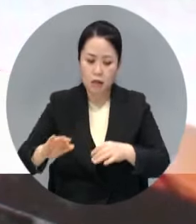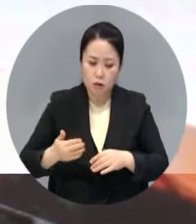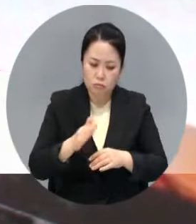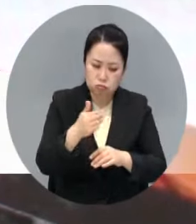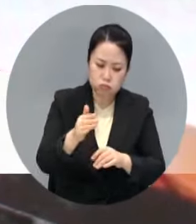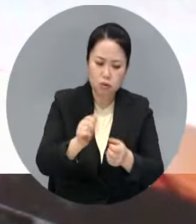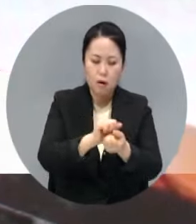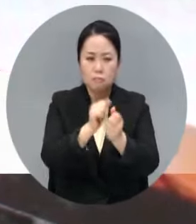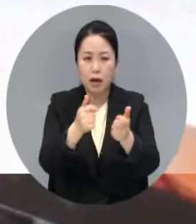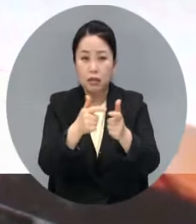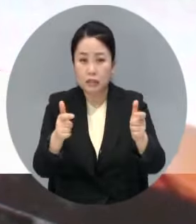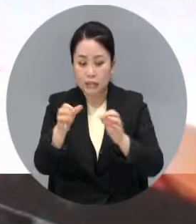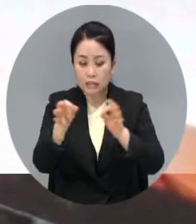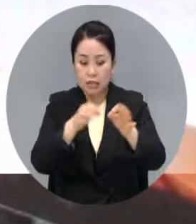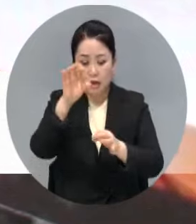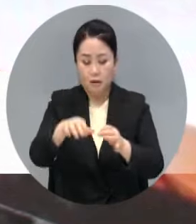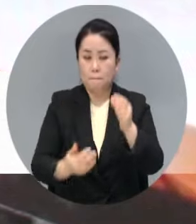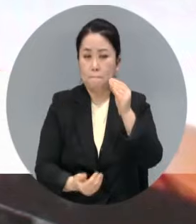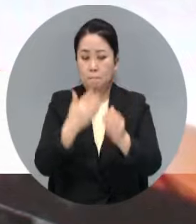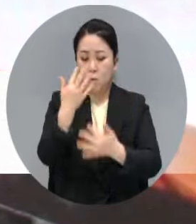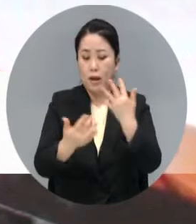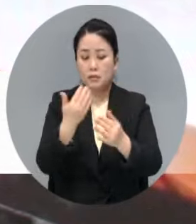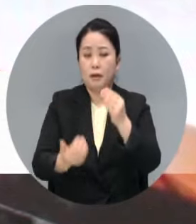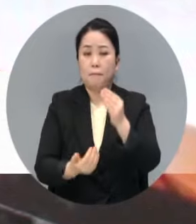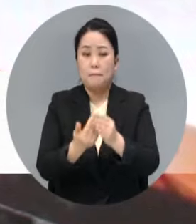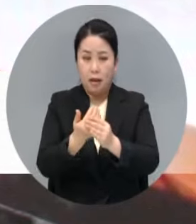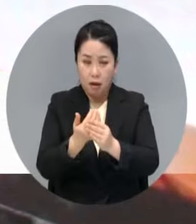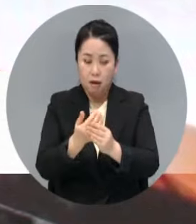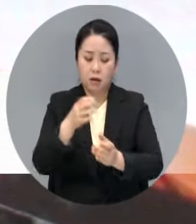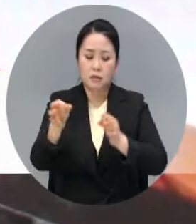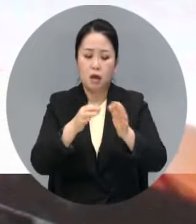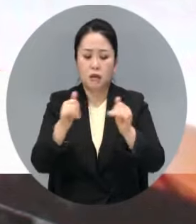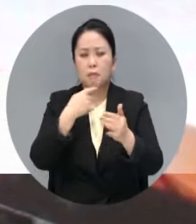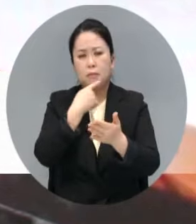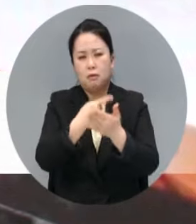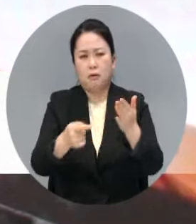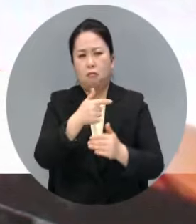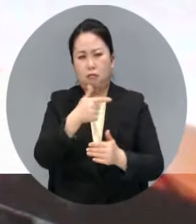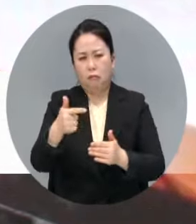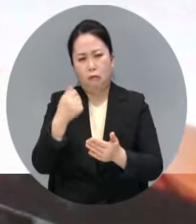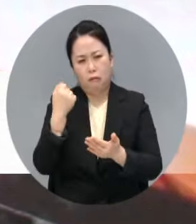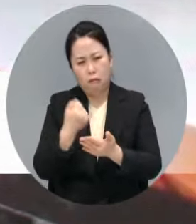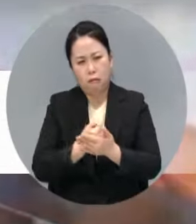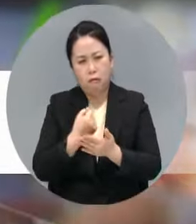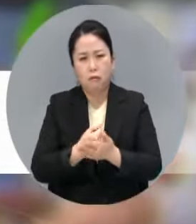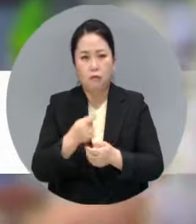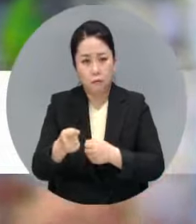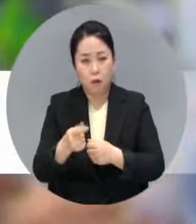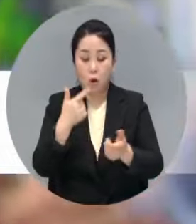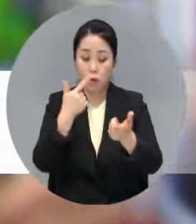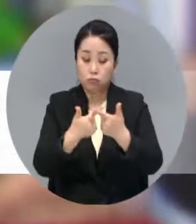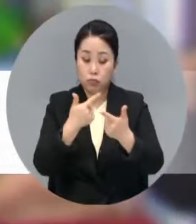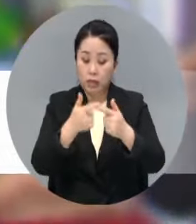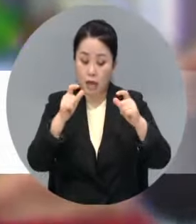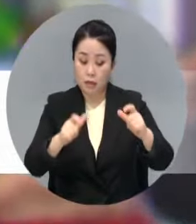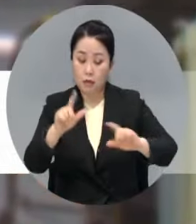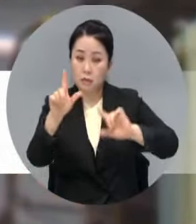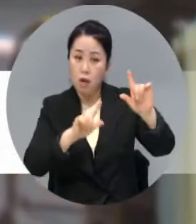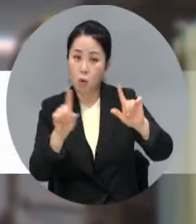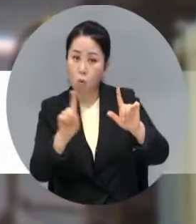발생해 상인들이 큰 피해를 입는 안타까운 사고가 발생했습니다. 부산의 상황은 어떤지 점검을